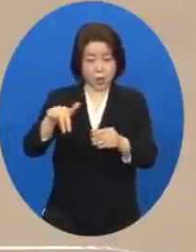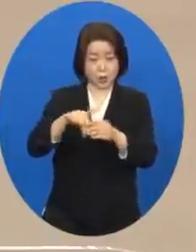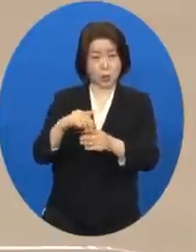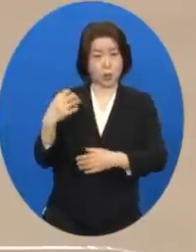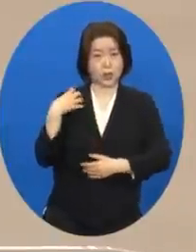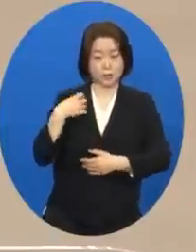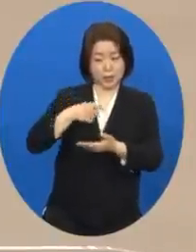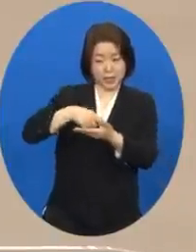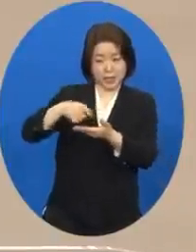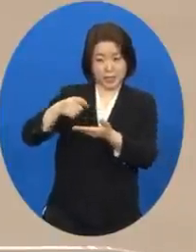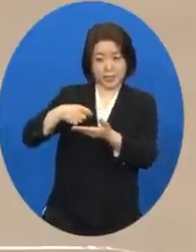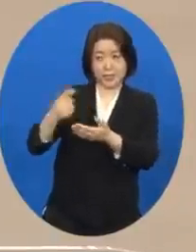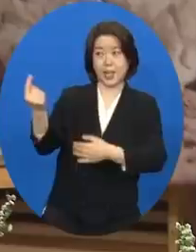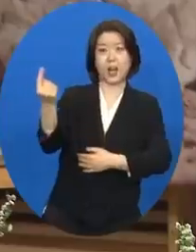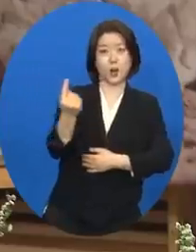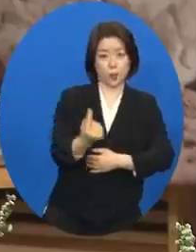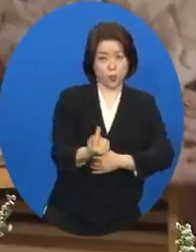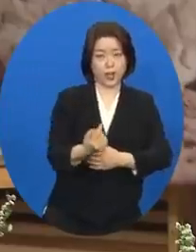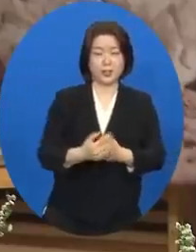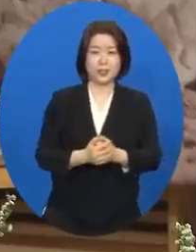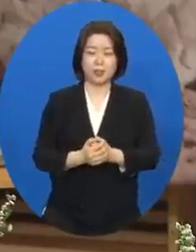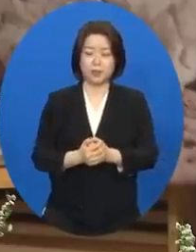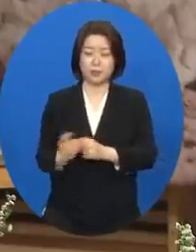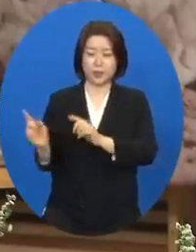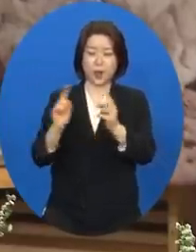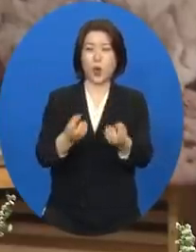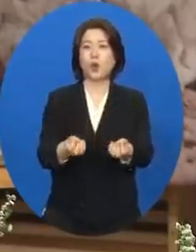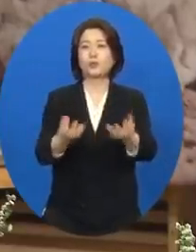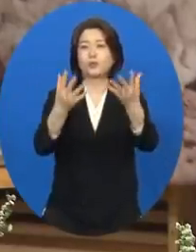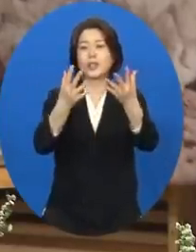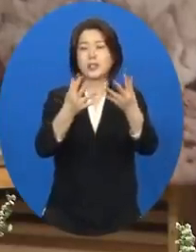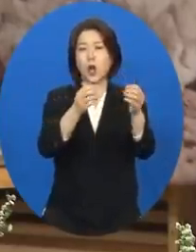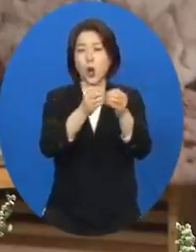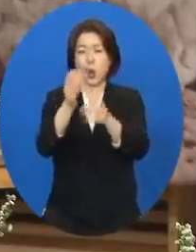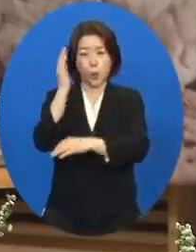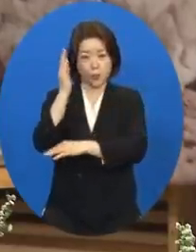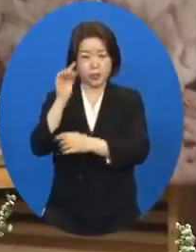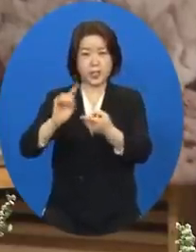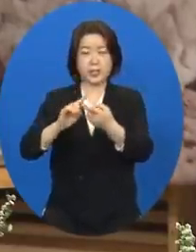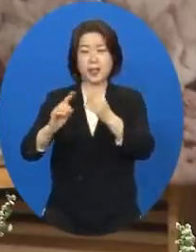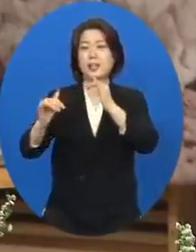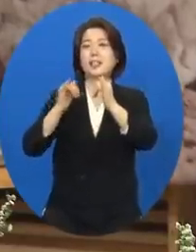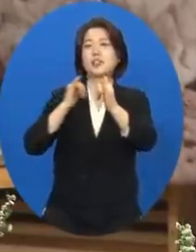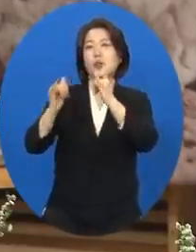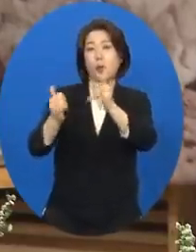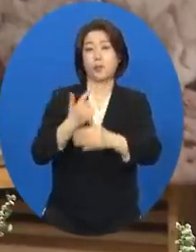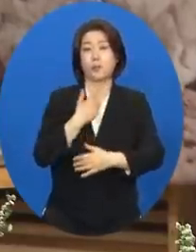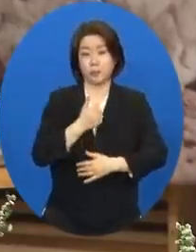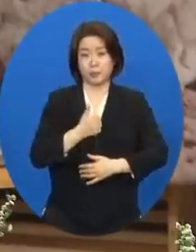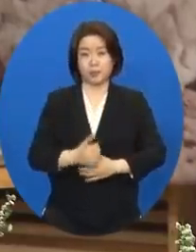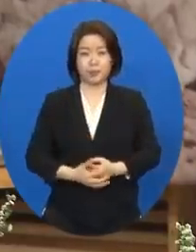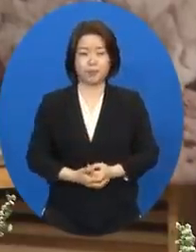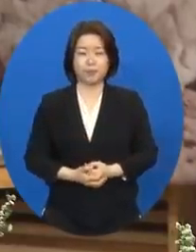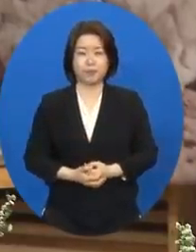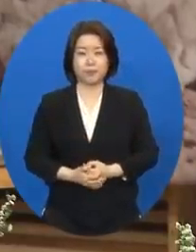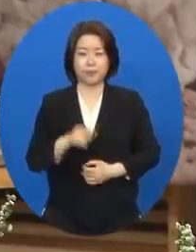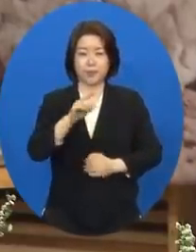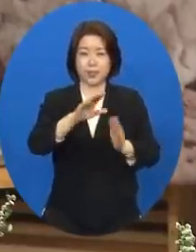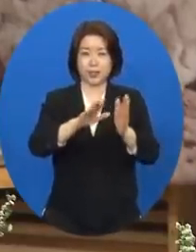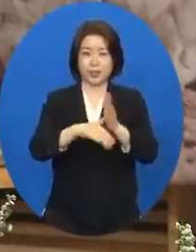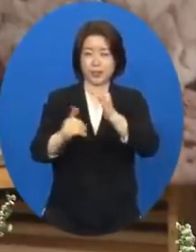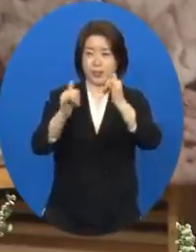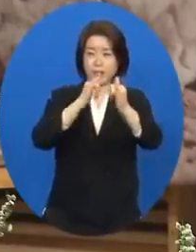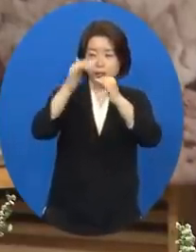기자가 오셔서 부 활 절 메시지에 대한 인터뷰를 하셨어요 아 그때 인터뷰